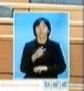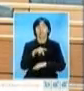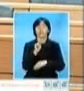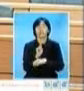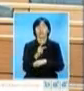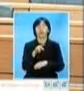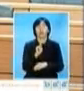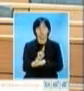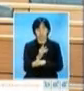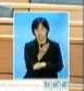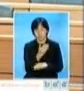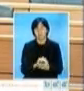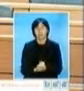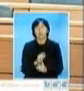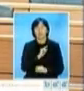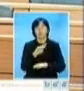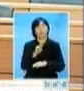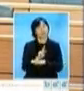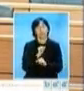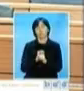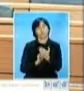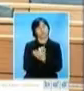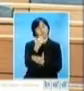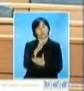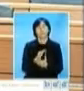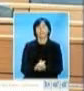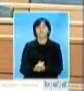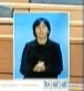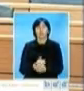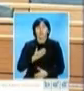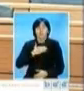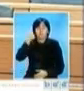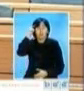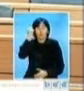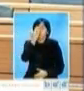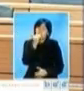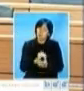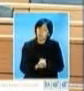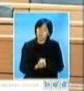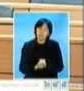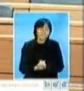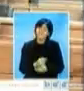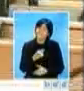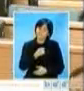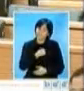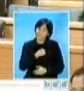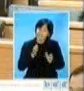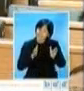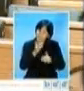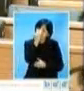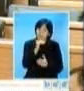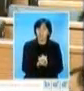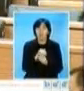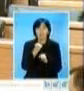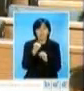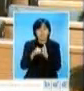านประธานทําหน้าที่ถูกต้องแล้วผมไม่ทราบว่าทําไมสมาชิกบางคนมันใจแคบขนาดนี้ก็ทำความผิดยังไม่เ